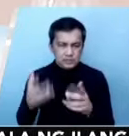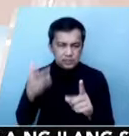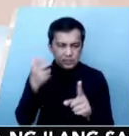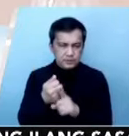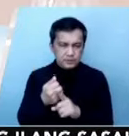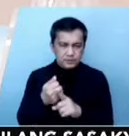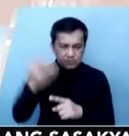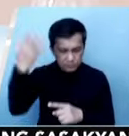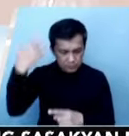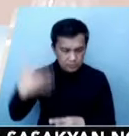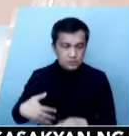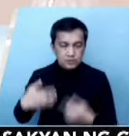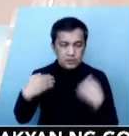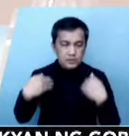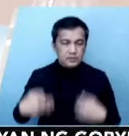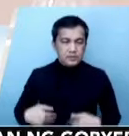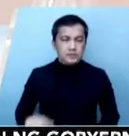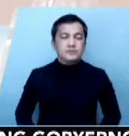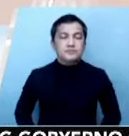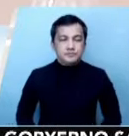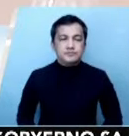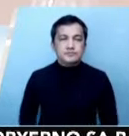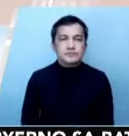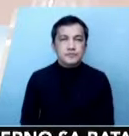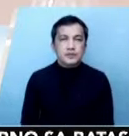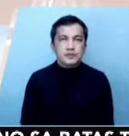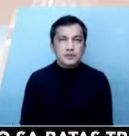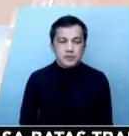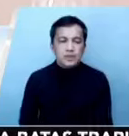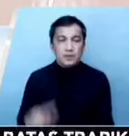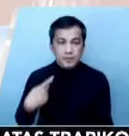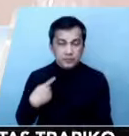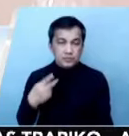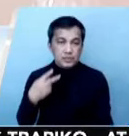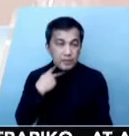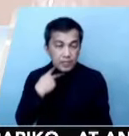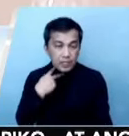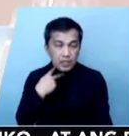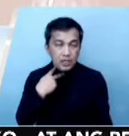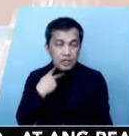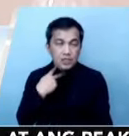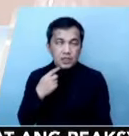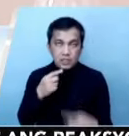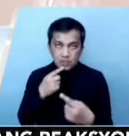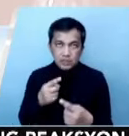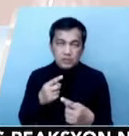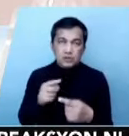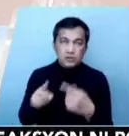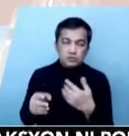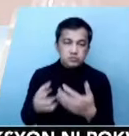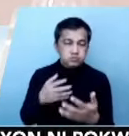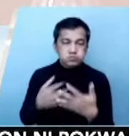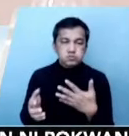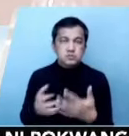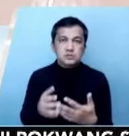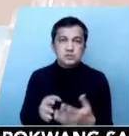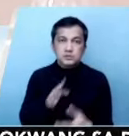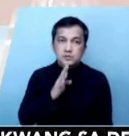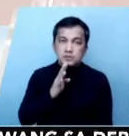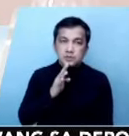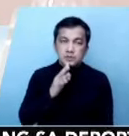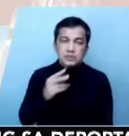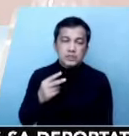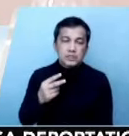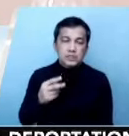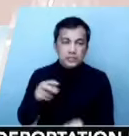brain. So either minagbara sa matanda o hindi, it's a ischemic stroke. So yung nagbara yung ugat dahil